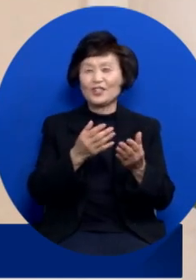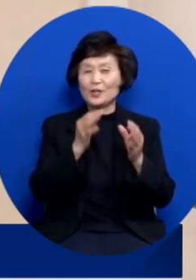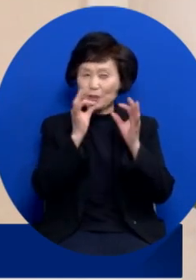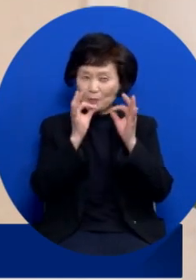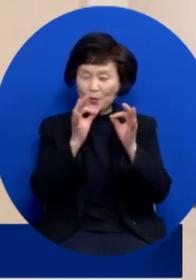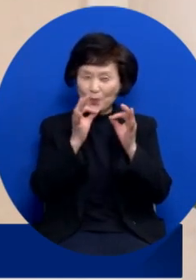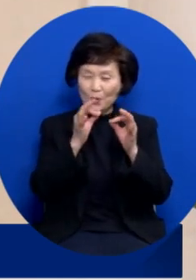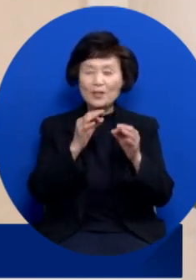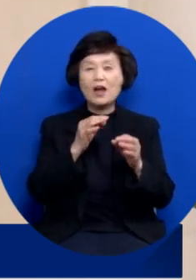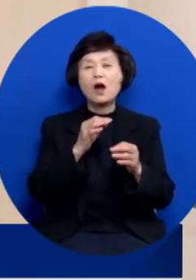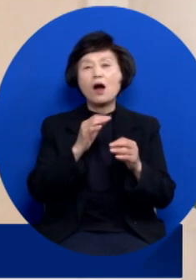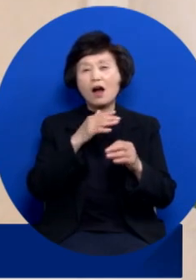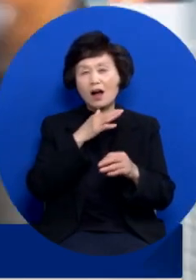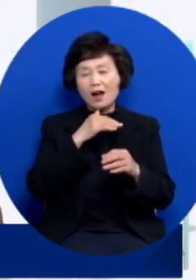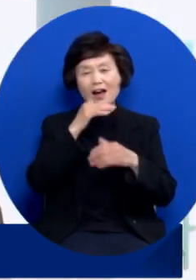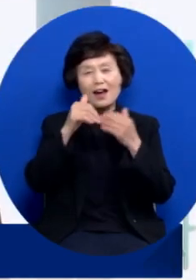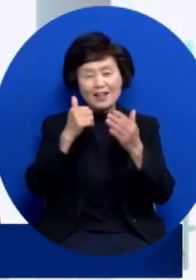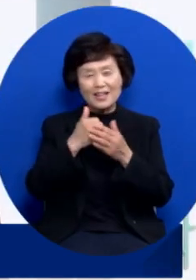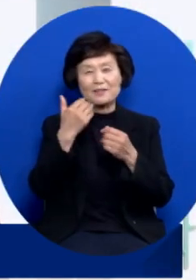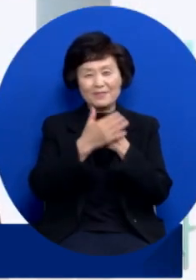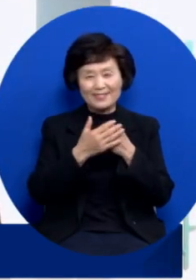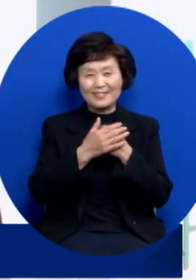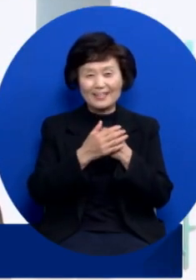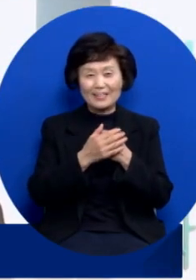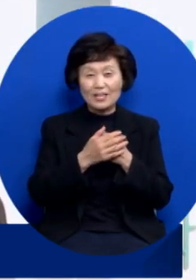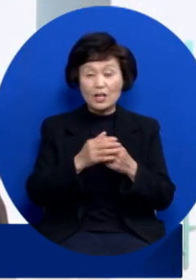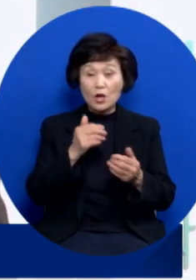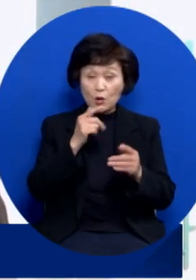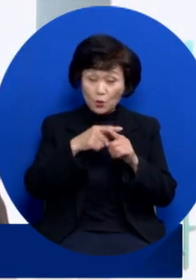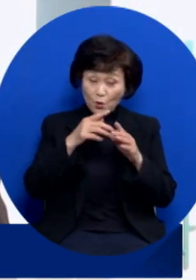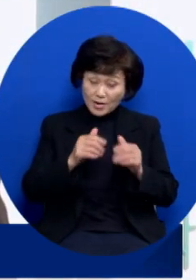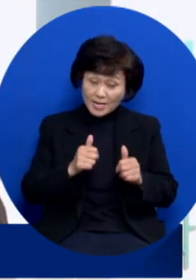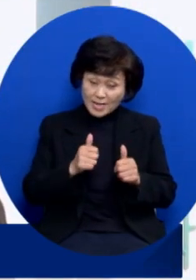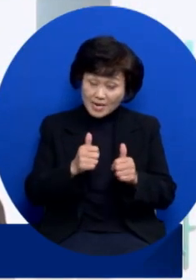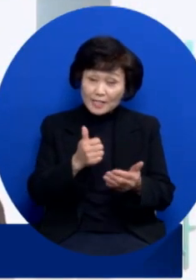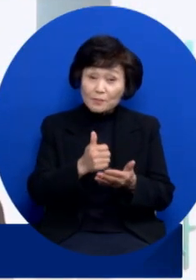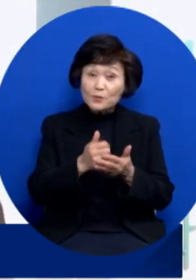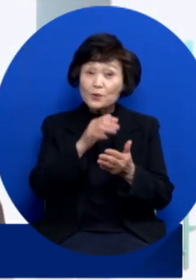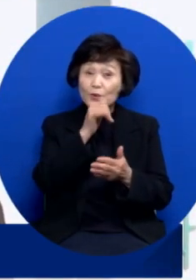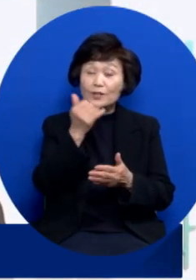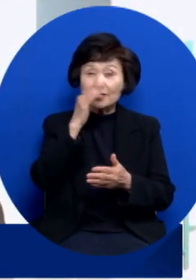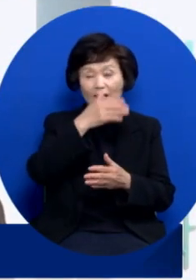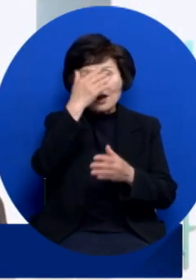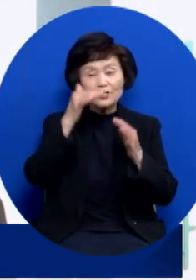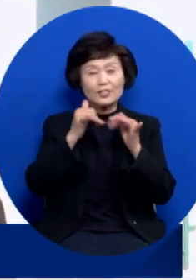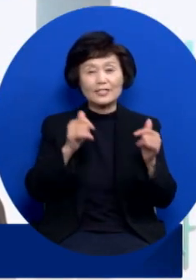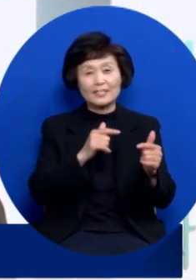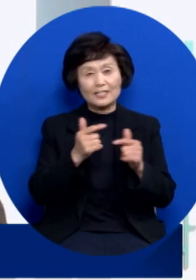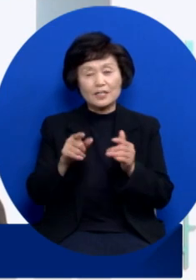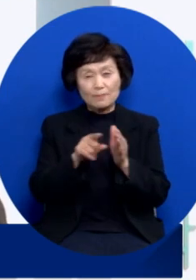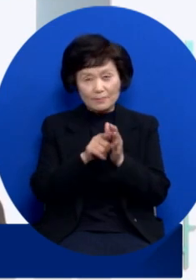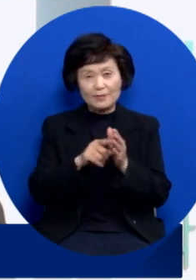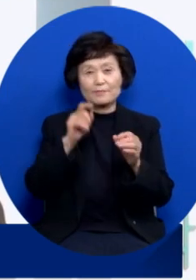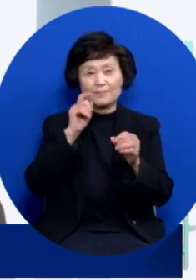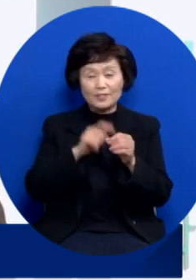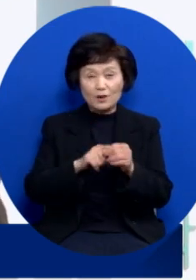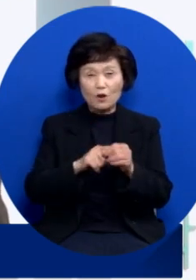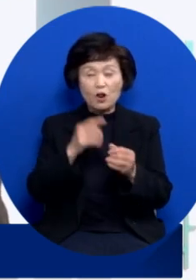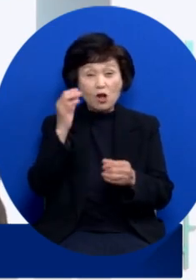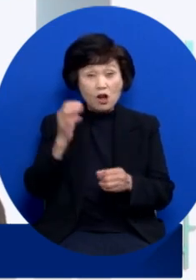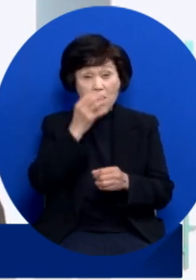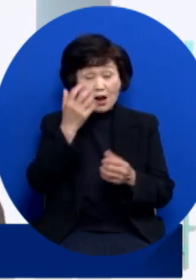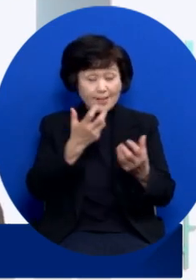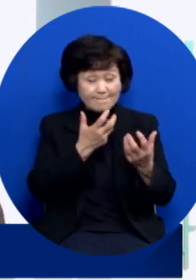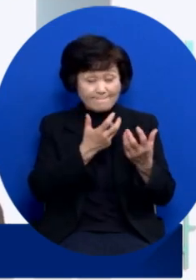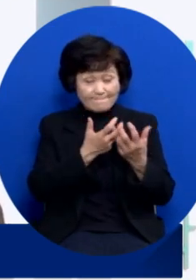참 하나님의 전적인 은혜 같고요. 저희가 열심히 섬기고 있는데 우리 청년들이 이렇게 이제 신앙적으로 성령으로 이제 불을 받아서